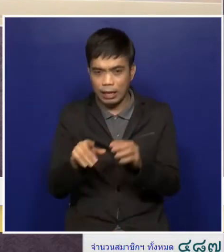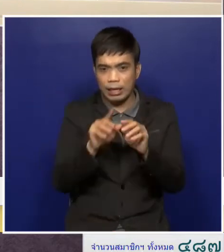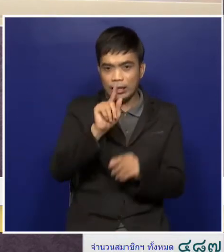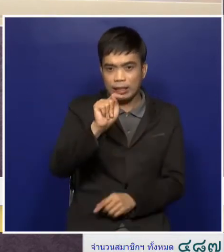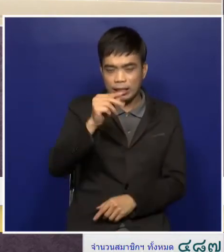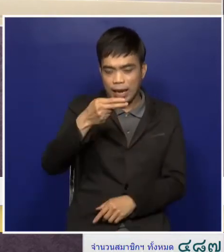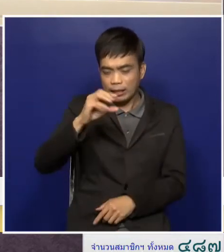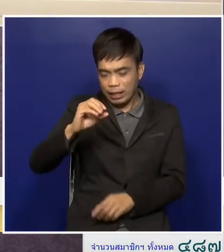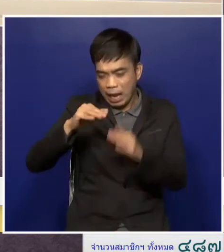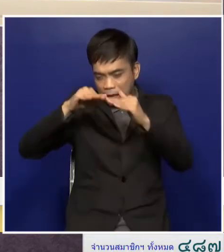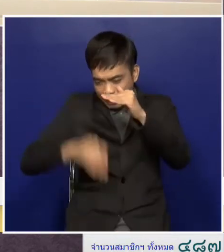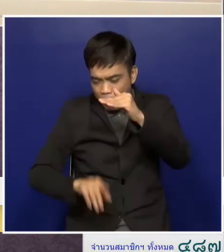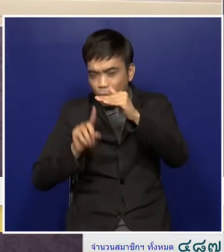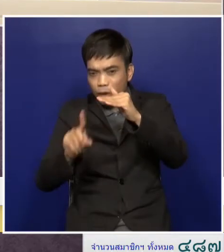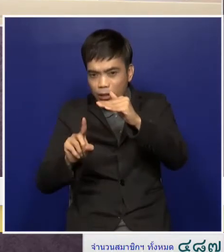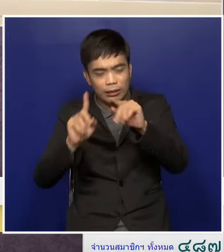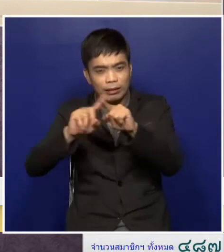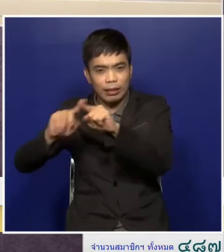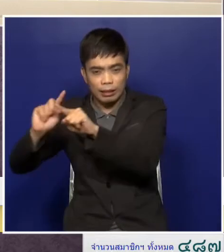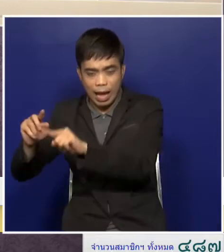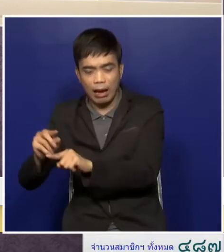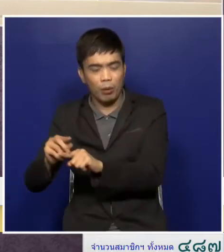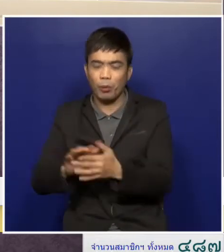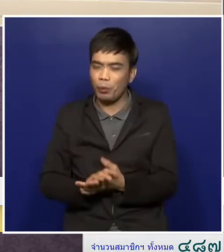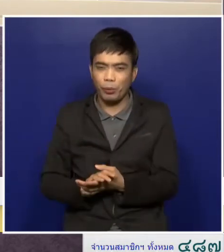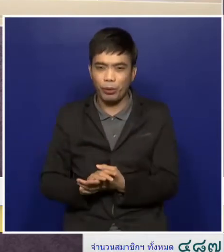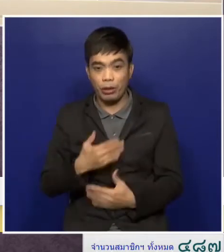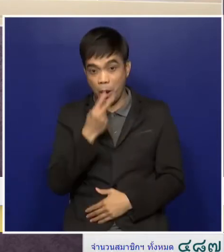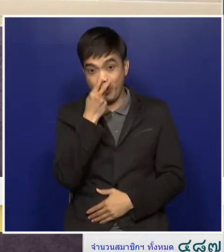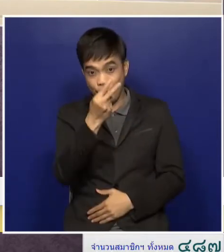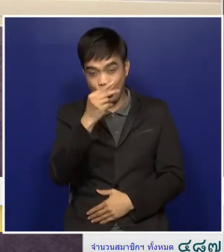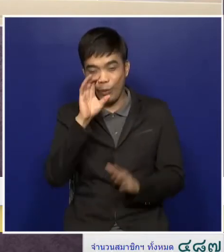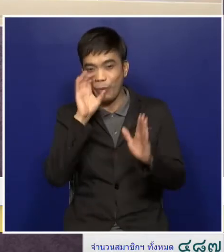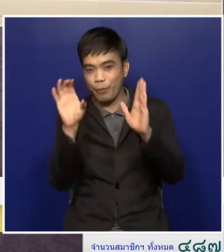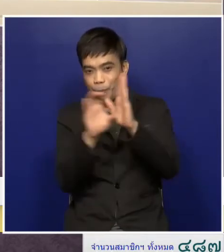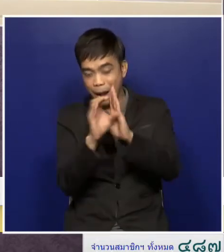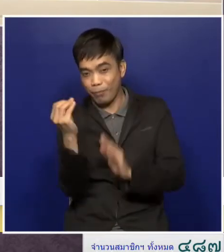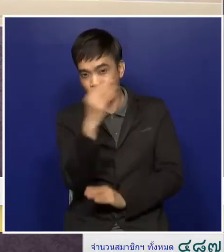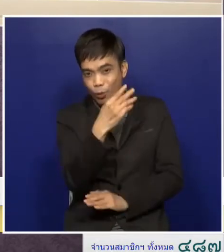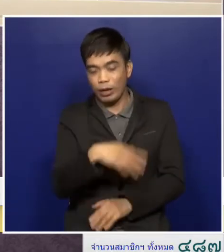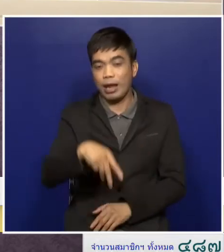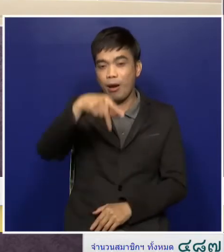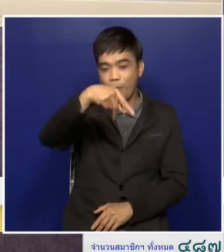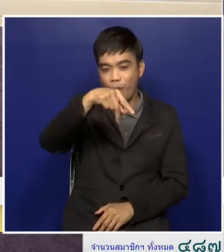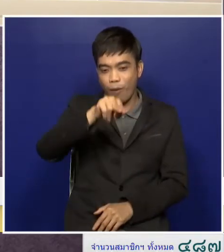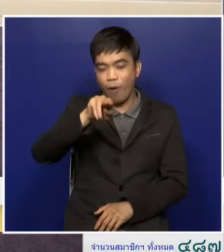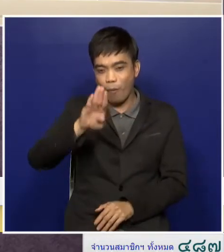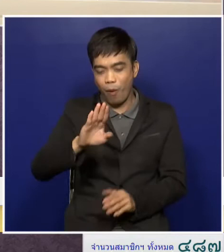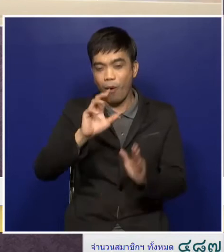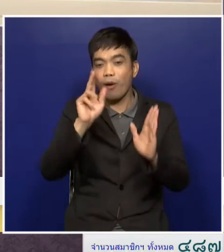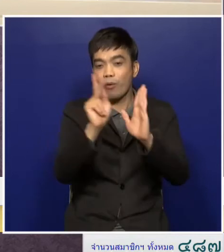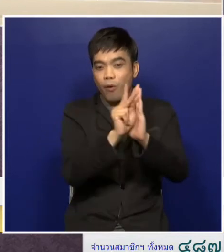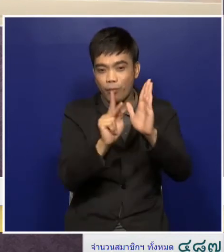ไลต่ ไป ครั อัี้ ค พ ร บอ อ่ะ คือ ประกาศ ของ ขณะ กรรการ อย่า เสร็ ตด ให้ทษ ปี 25